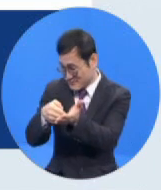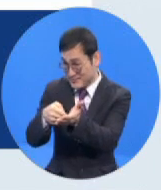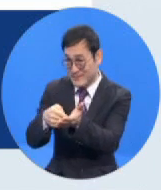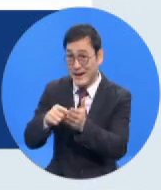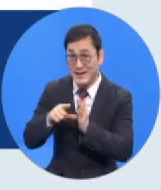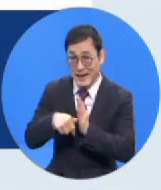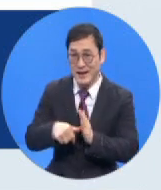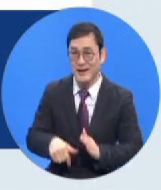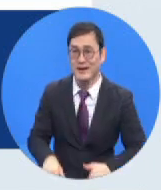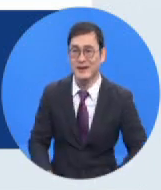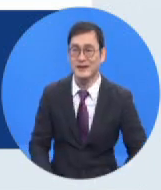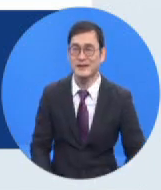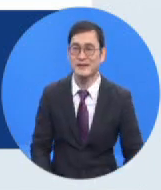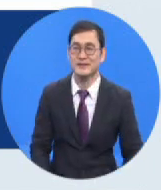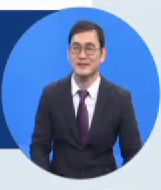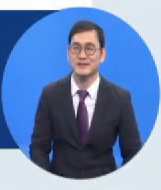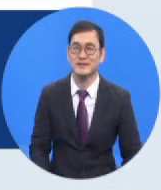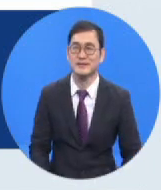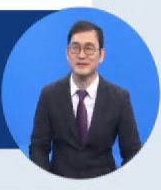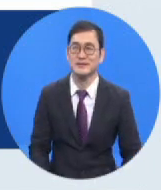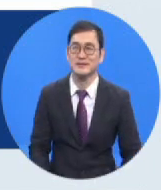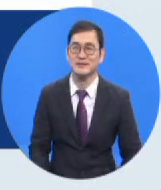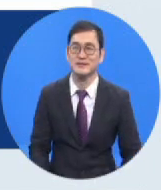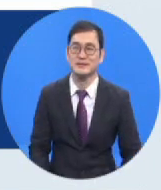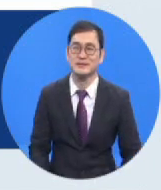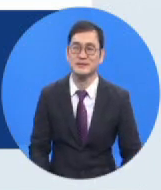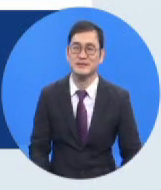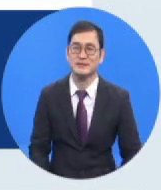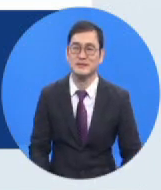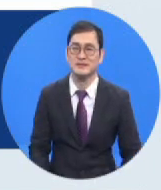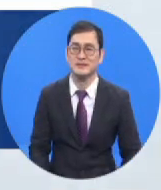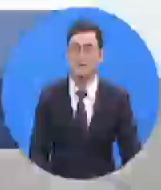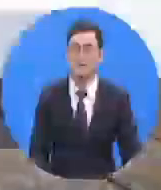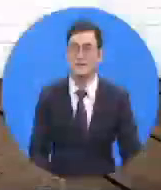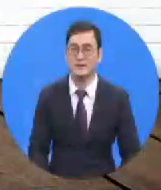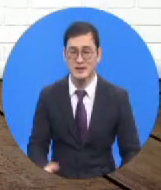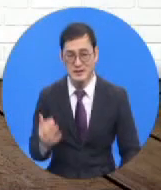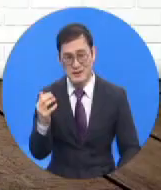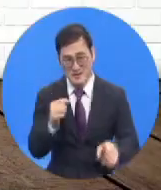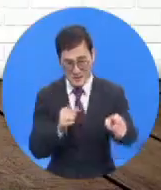오히려 성범죄자 옹호로 들린다 이렇게 비판했습니다.